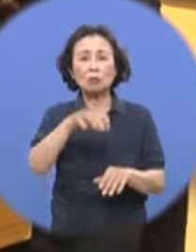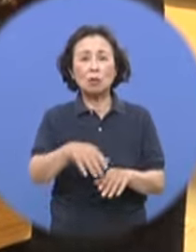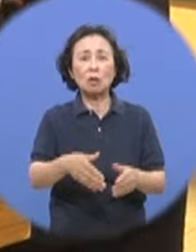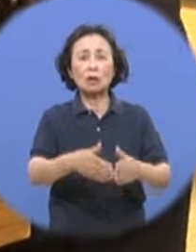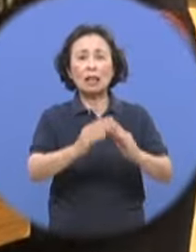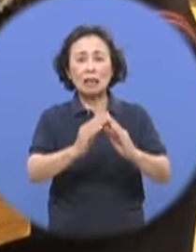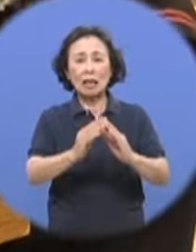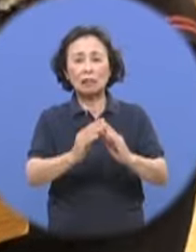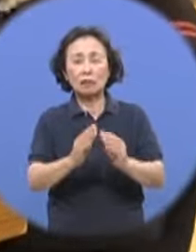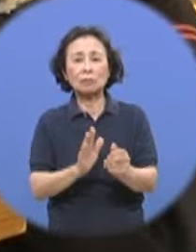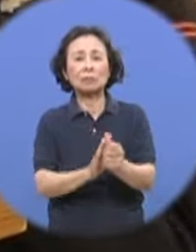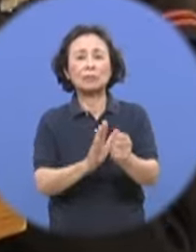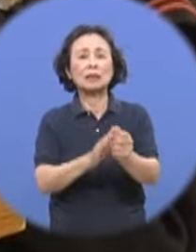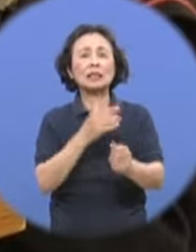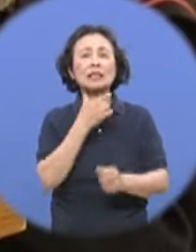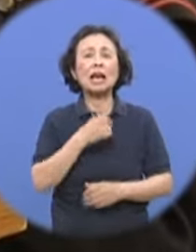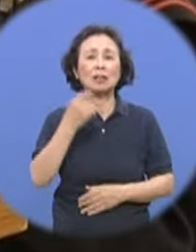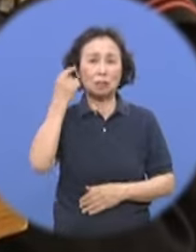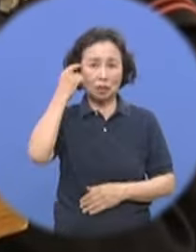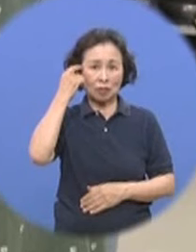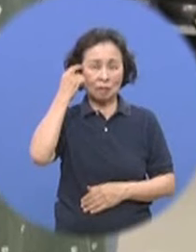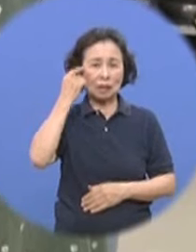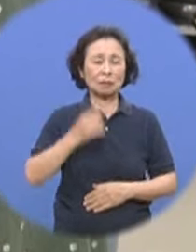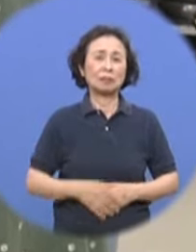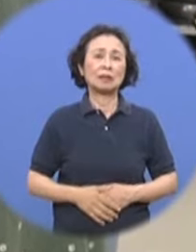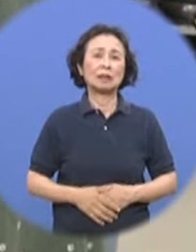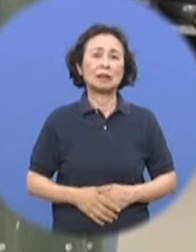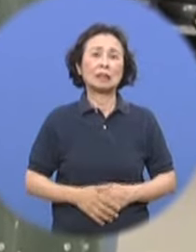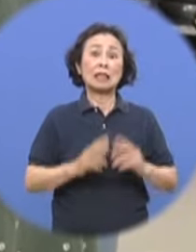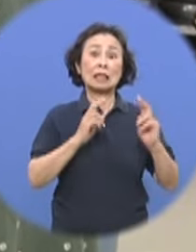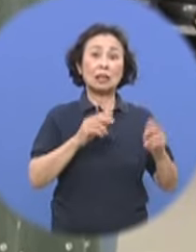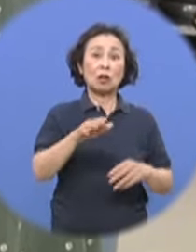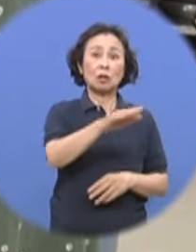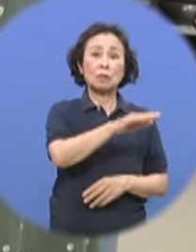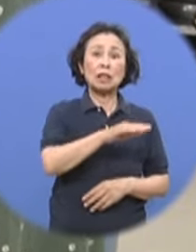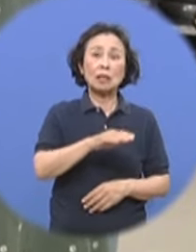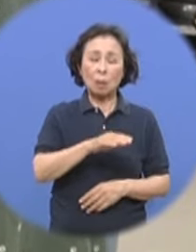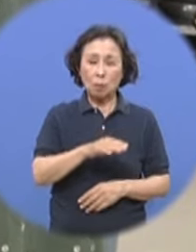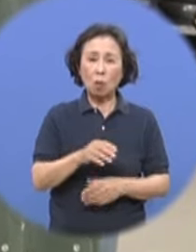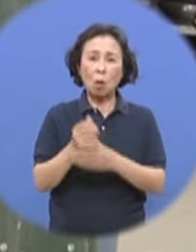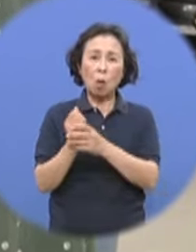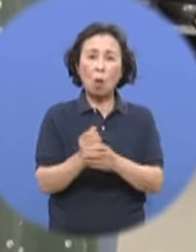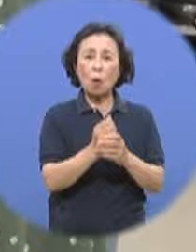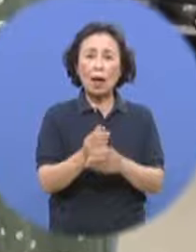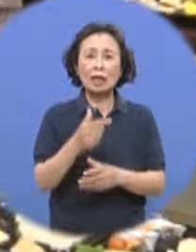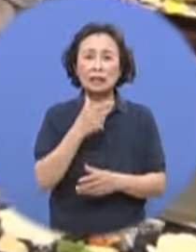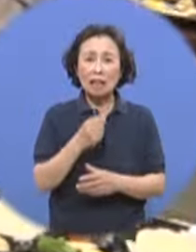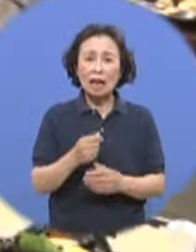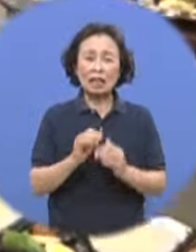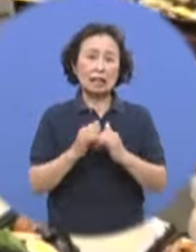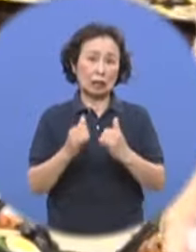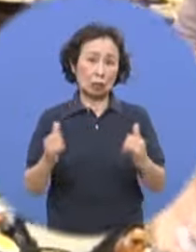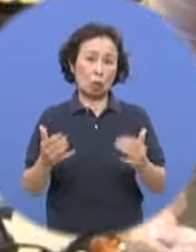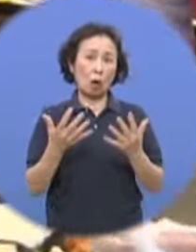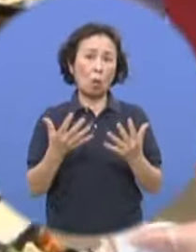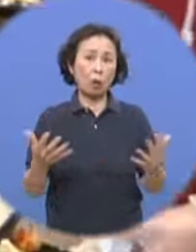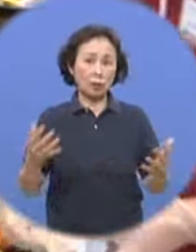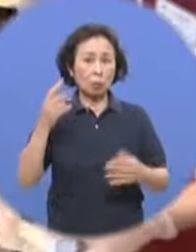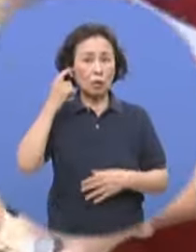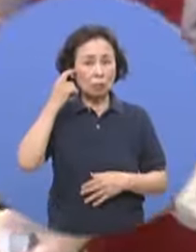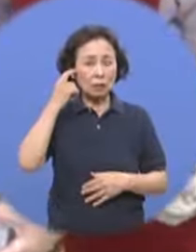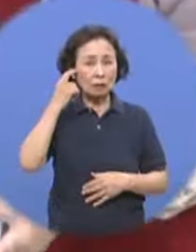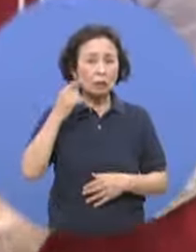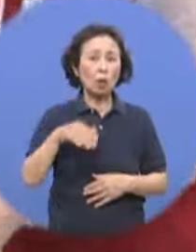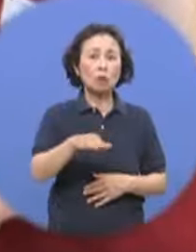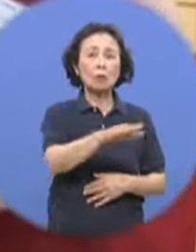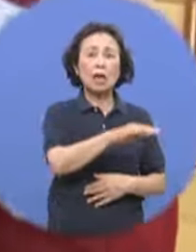せていただきたいというふうに思ってます。企業の方々はじめですね、子ども食堂を応援したいという方もたくさんいらっしゃるかと思うんですね。そういう